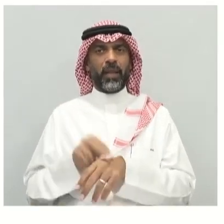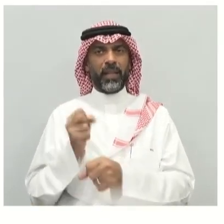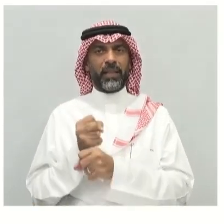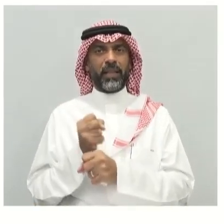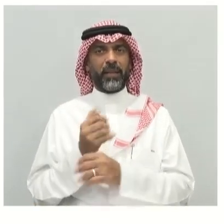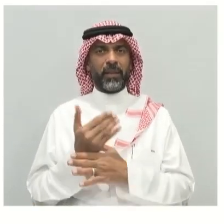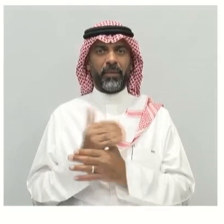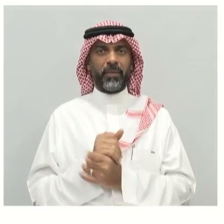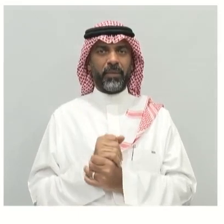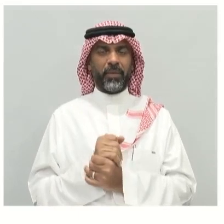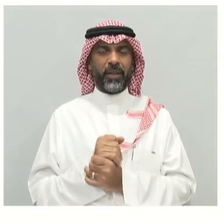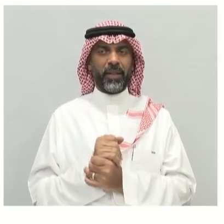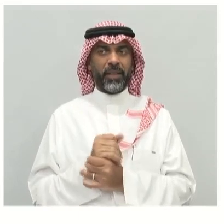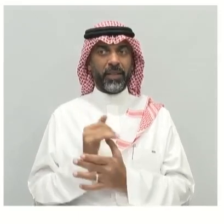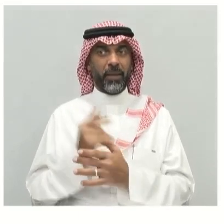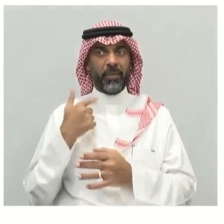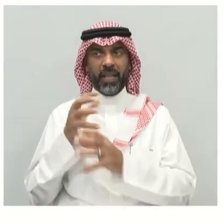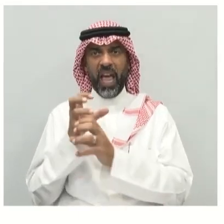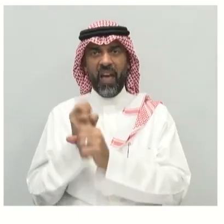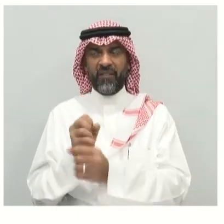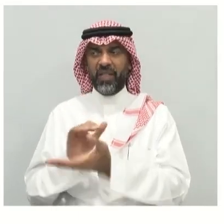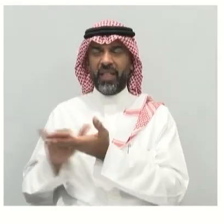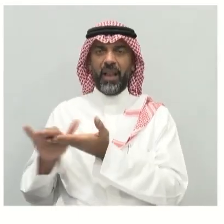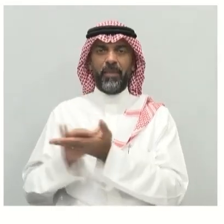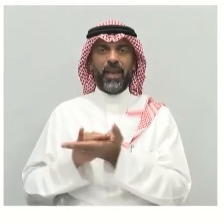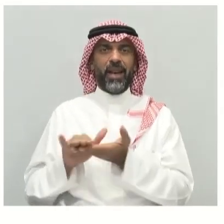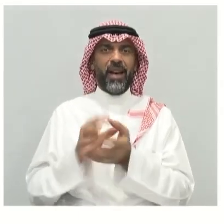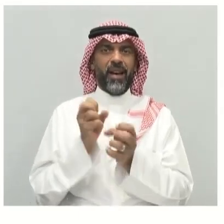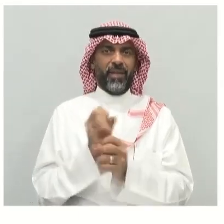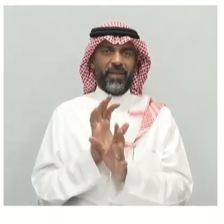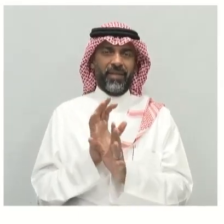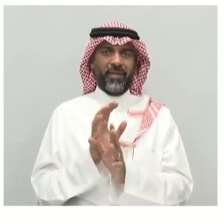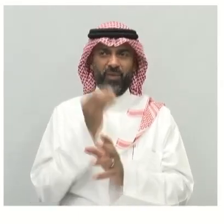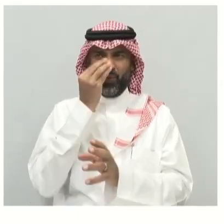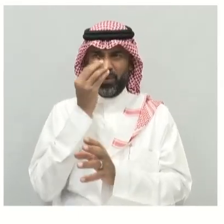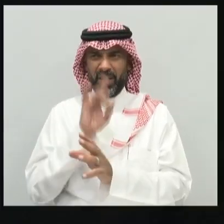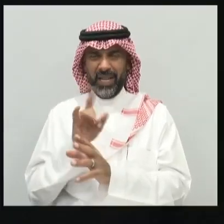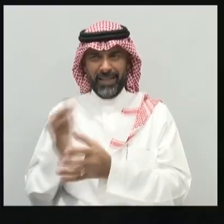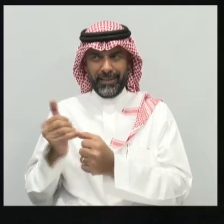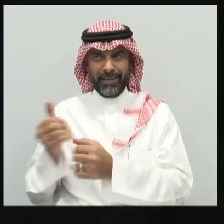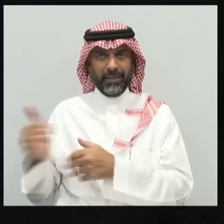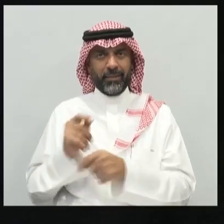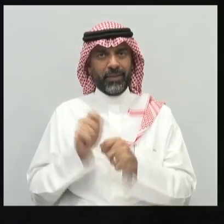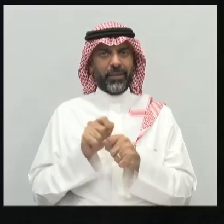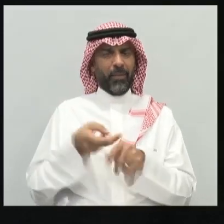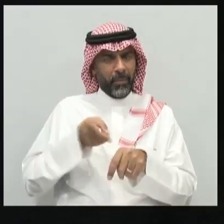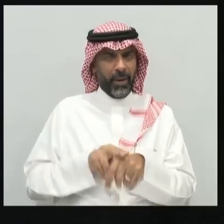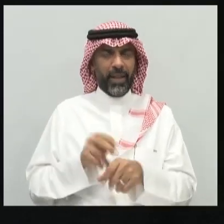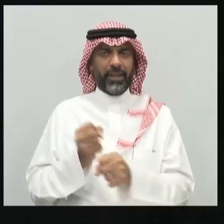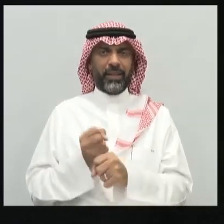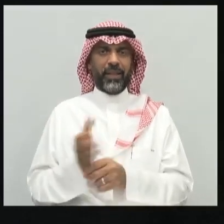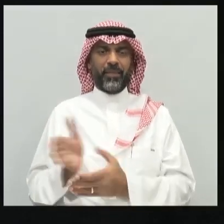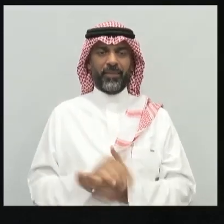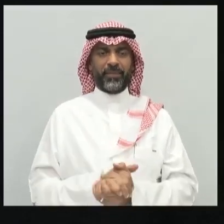استخدامها احسنتم عشان نحافظ على البيئه ونحافظ على موارد البيئه اذا